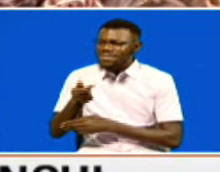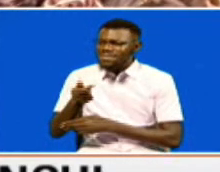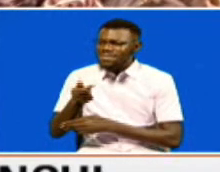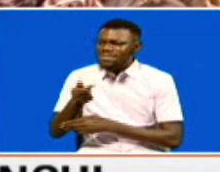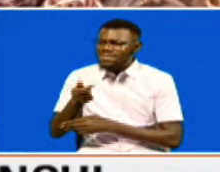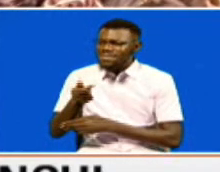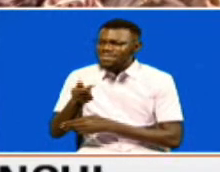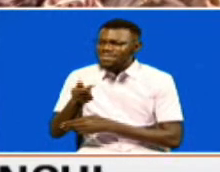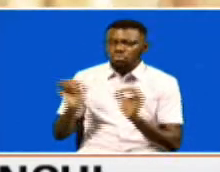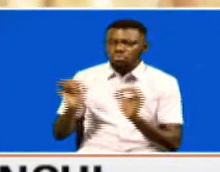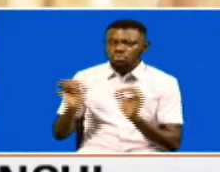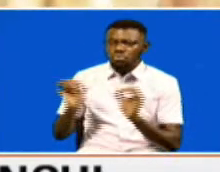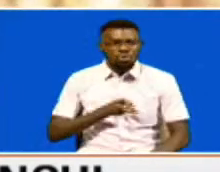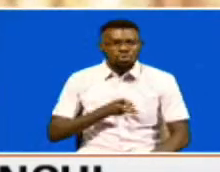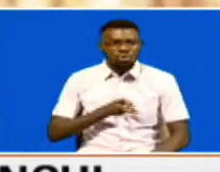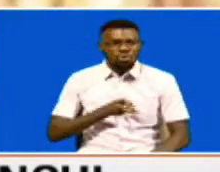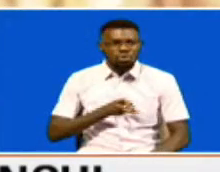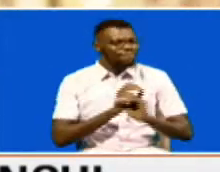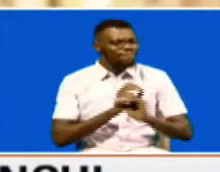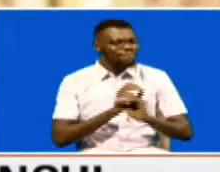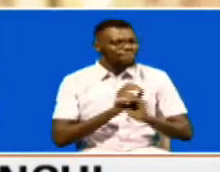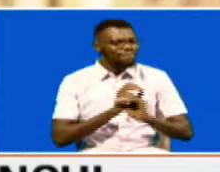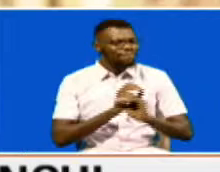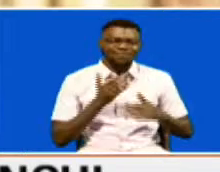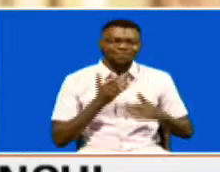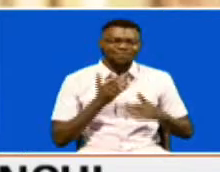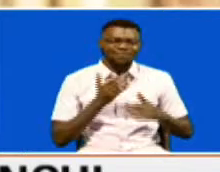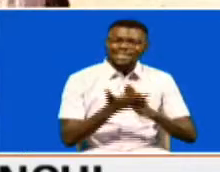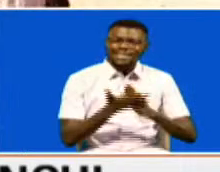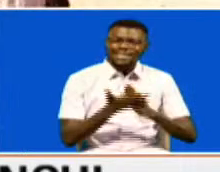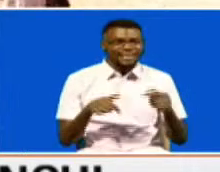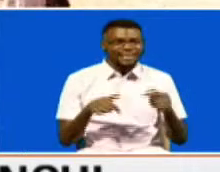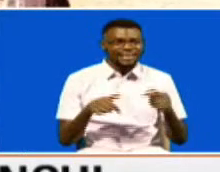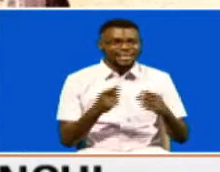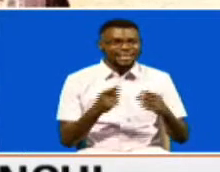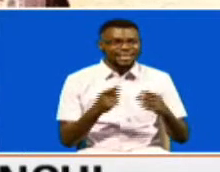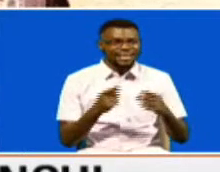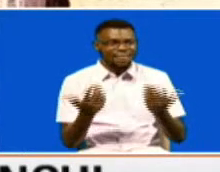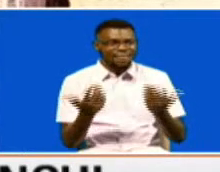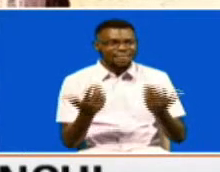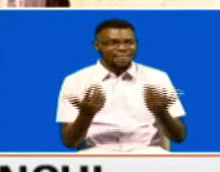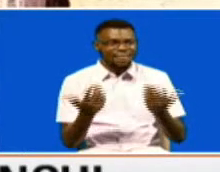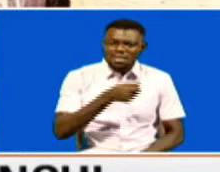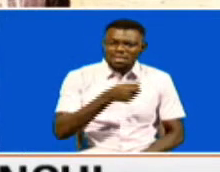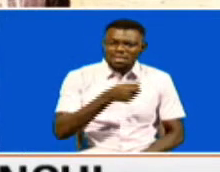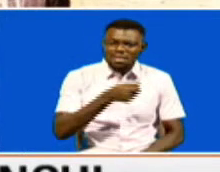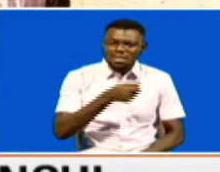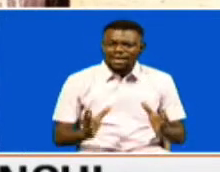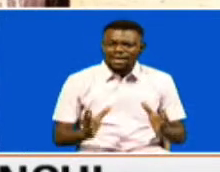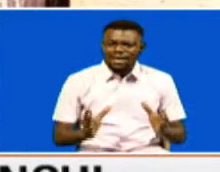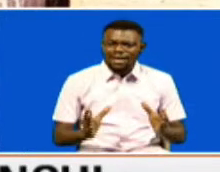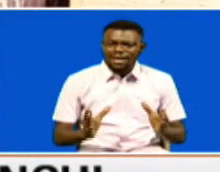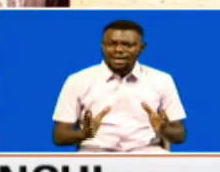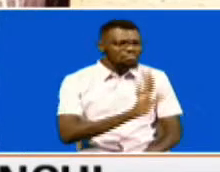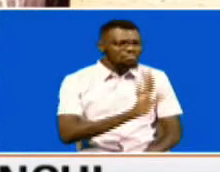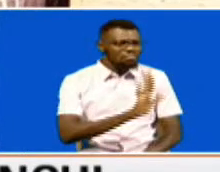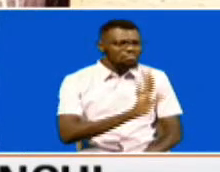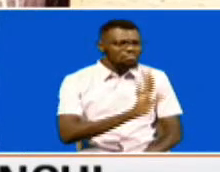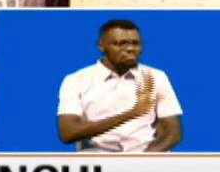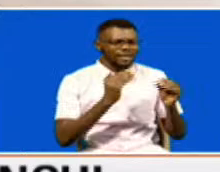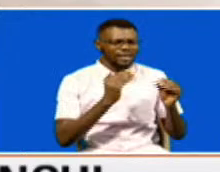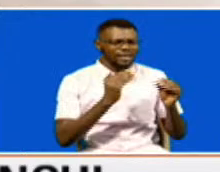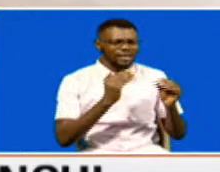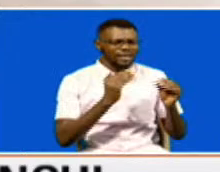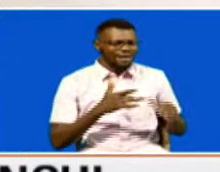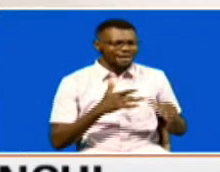maji, mwalimu hakuna maji anakunywa. Then hatuwezi pata pesa ya kupatia huyo mwalimu salary. So mwalimu yenyewe